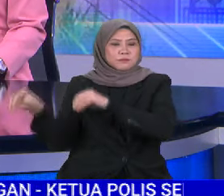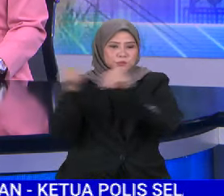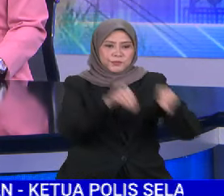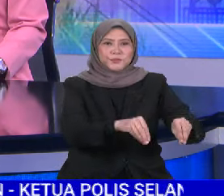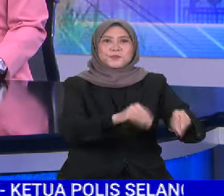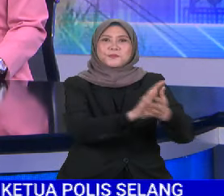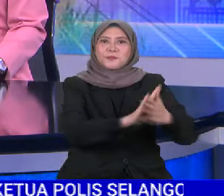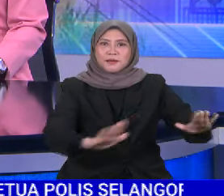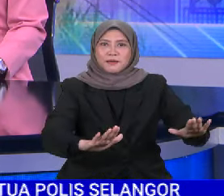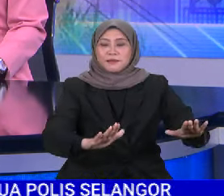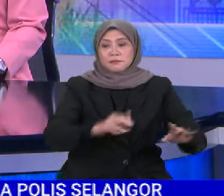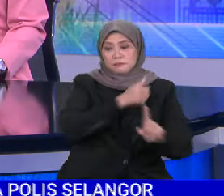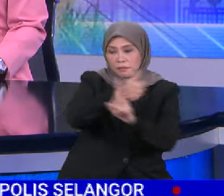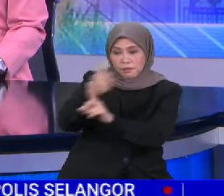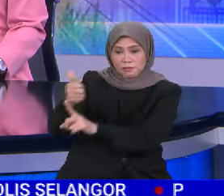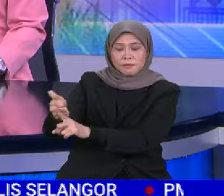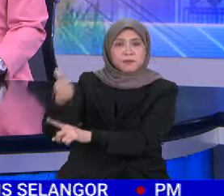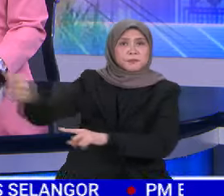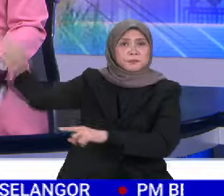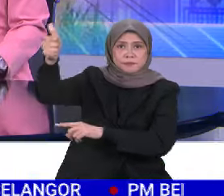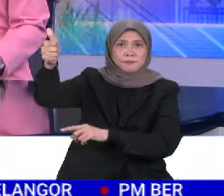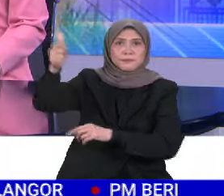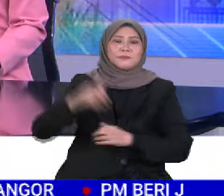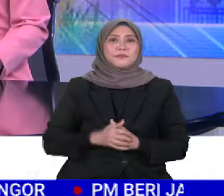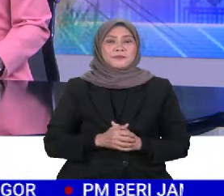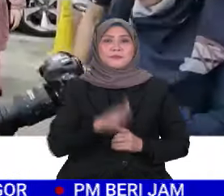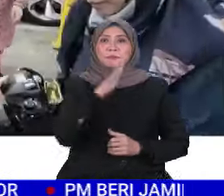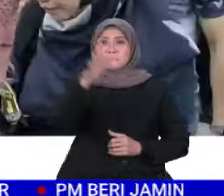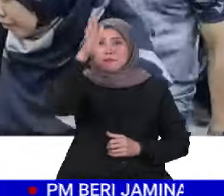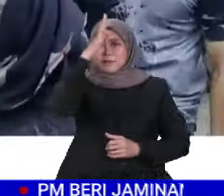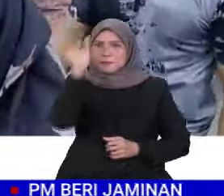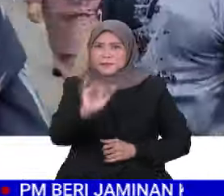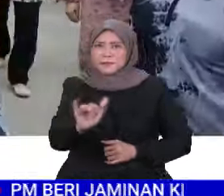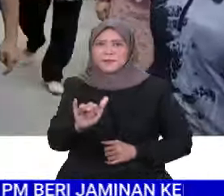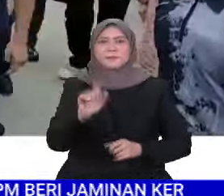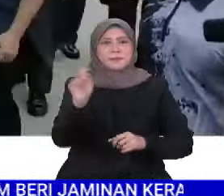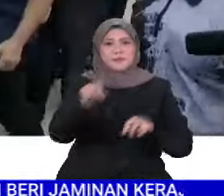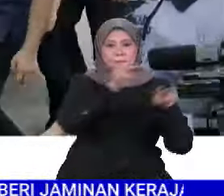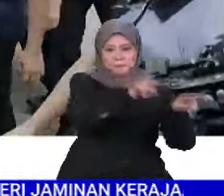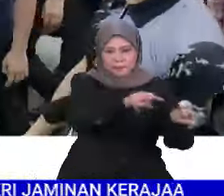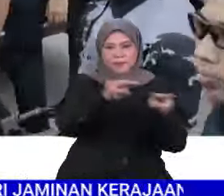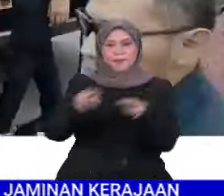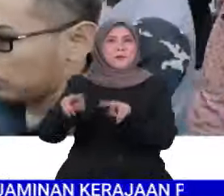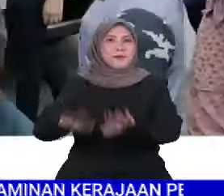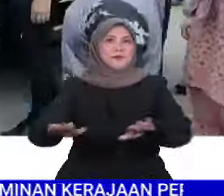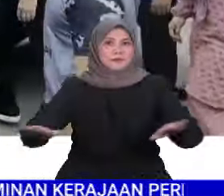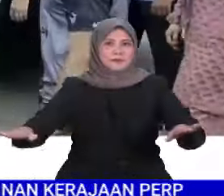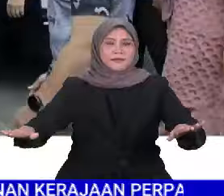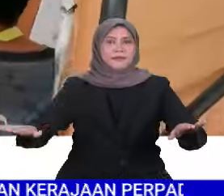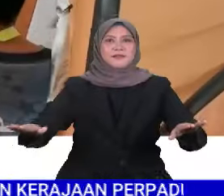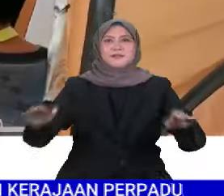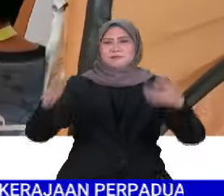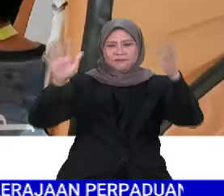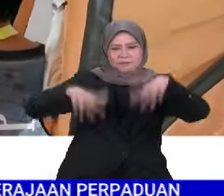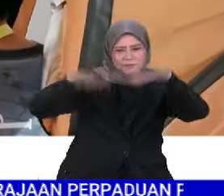lokasi selamat jika diarahkan pihak berkuasa. Ibu bapa turut diingatkan agar sentiasa memantau pergerakan anak masing-masing